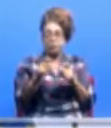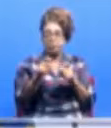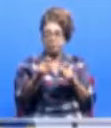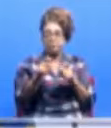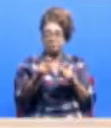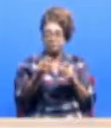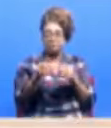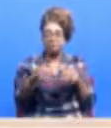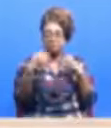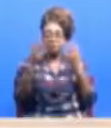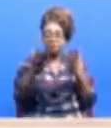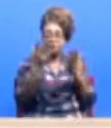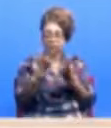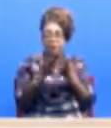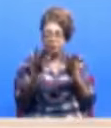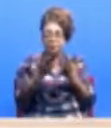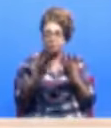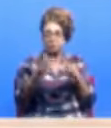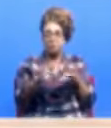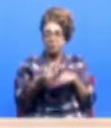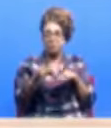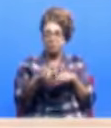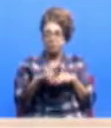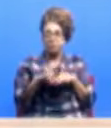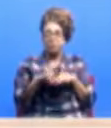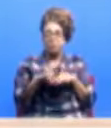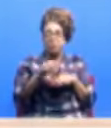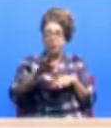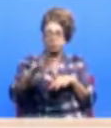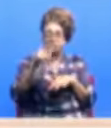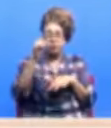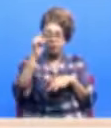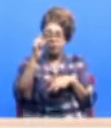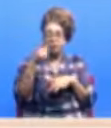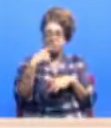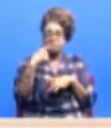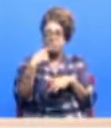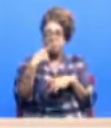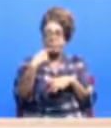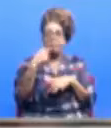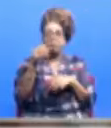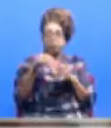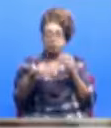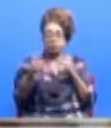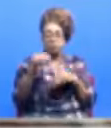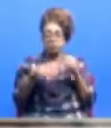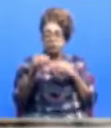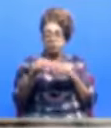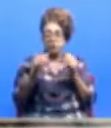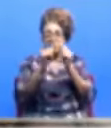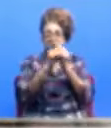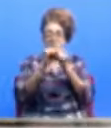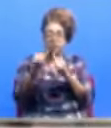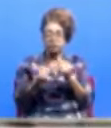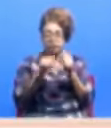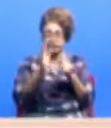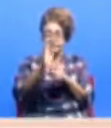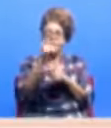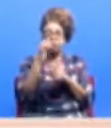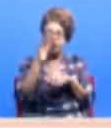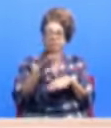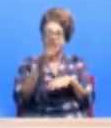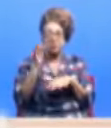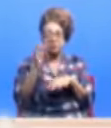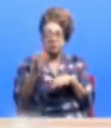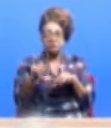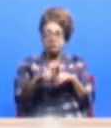hata vyombo na kadhalika. Aidha, serikali ya kaunti inasema kuwa imechangia shilingi 10,000 kwa waathiriwa wa mkasa huo